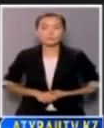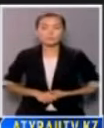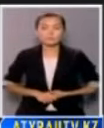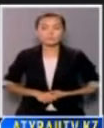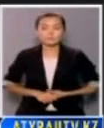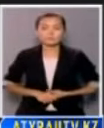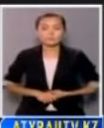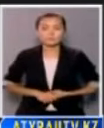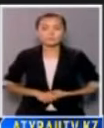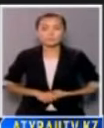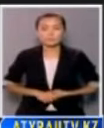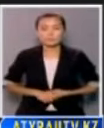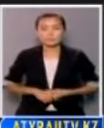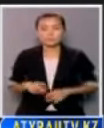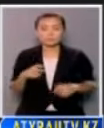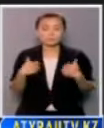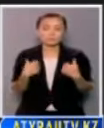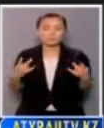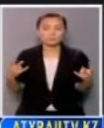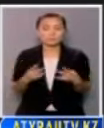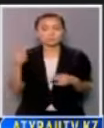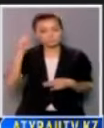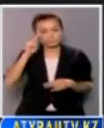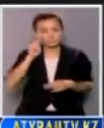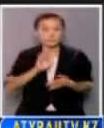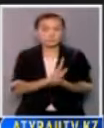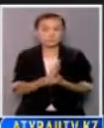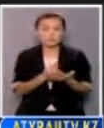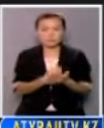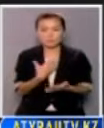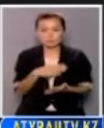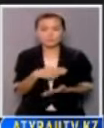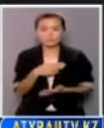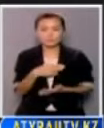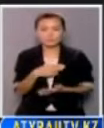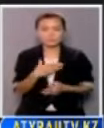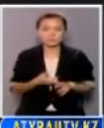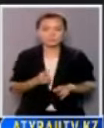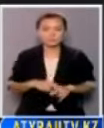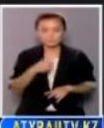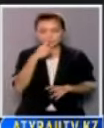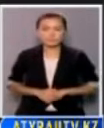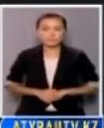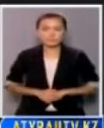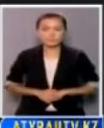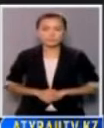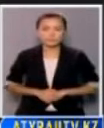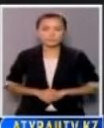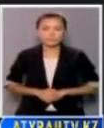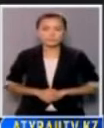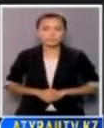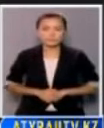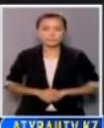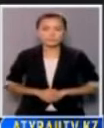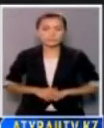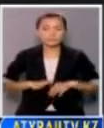басқа елдерден де қарастыру керек. Өйткені бізде оқу ақысы өте жоғары, білесіздер. Мен жақында ғана зерттеп, өзім бір